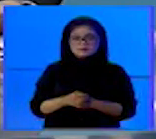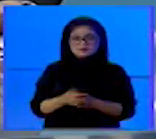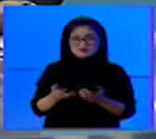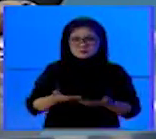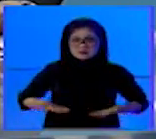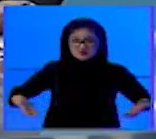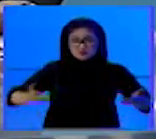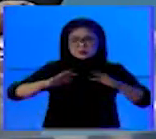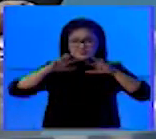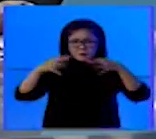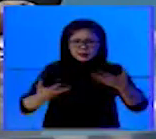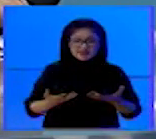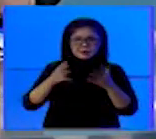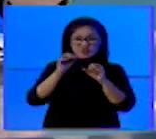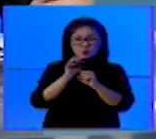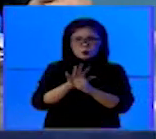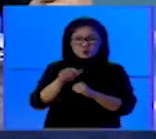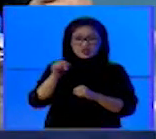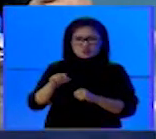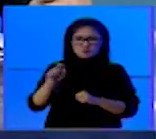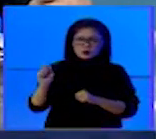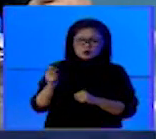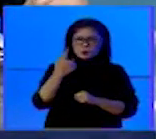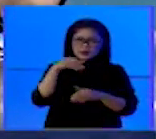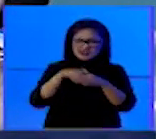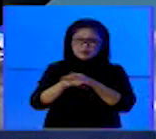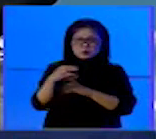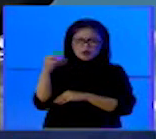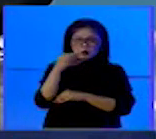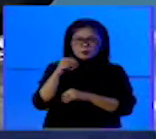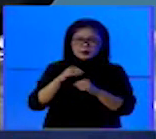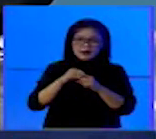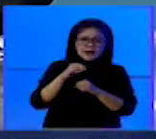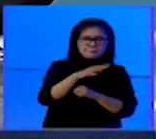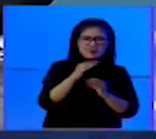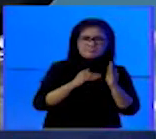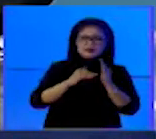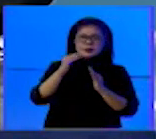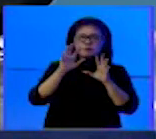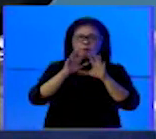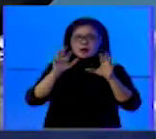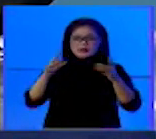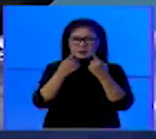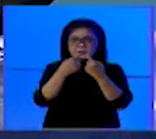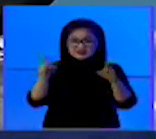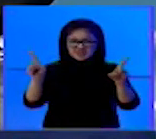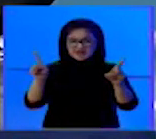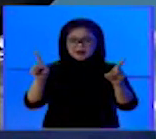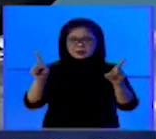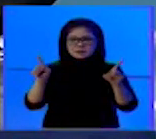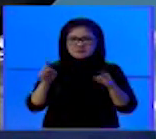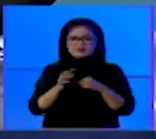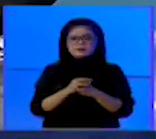Pandemi COVID-19 yang berimbas di berbagai sendi kehidupan, termasuk perekonomian, ternyata berdampak meningkatnya angka